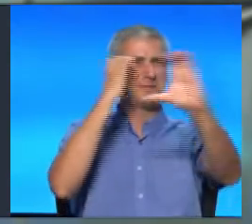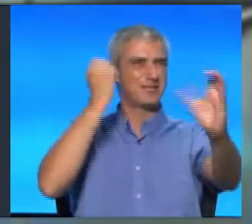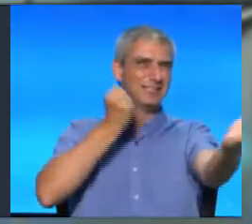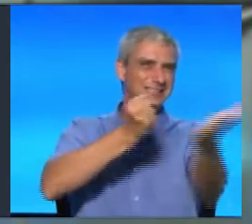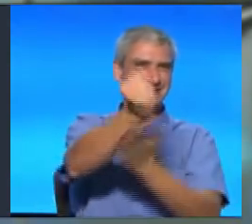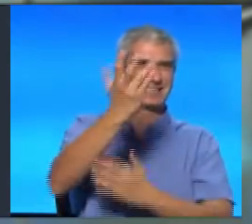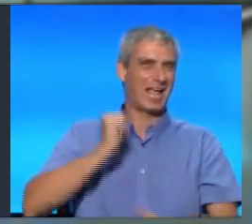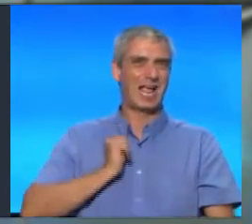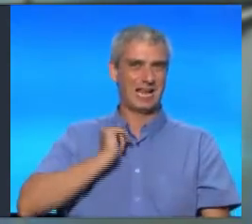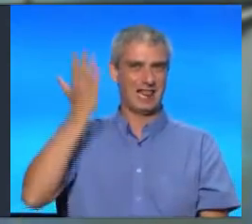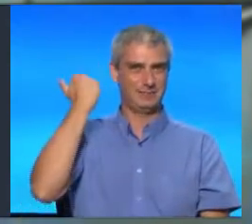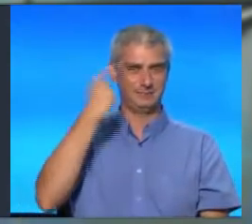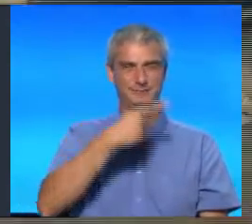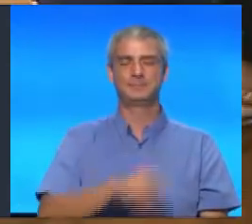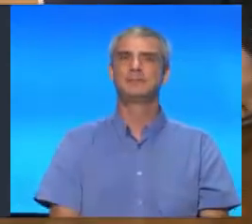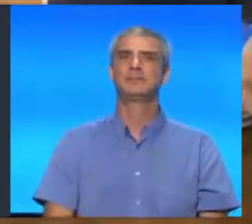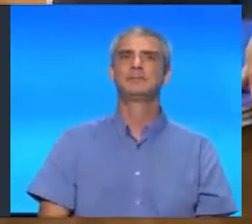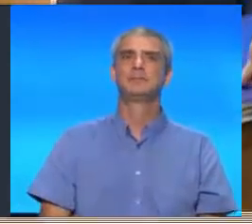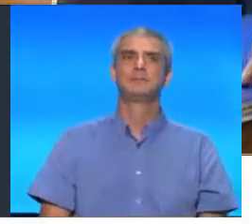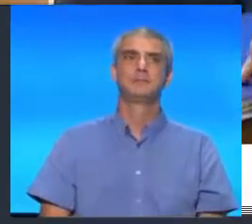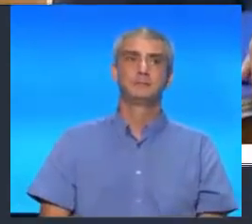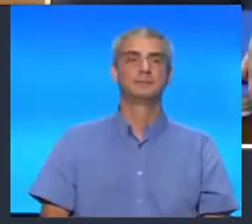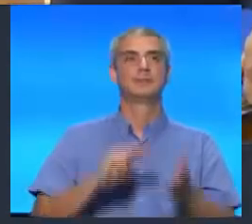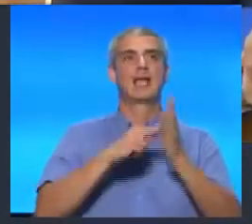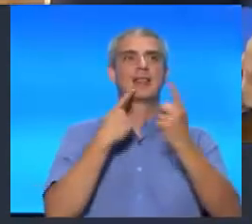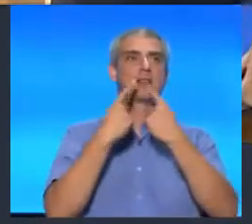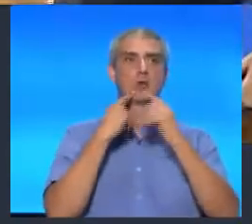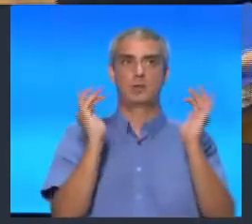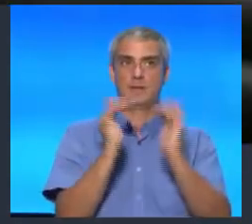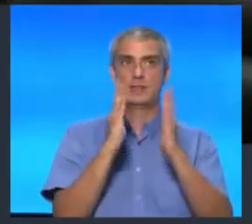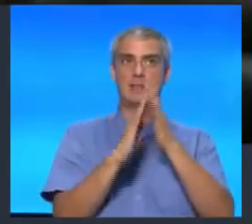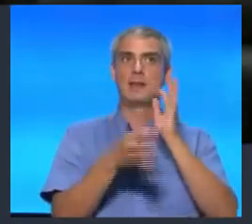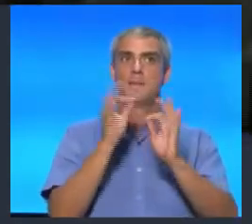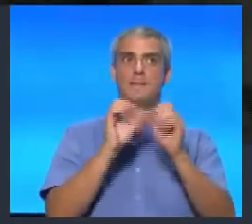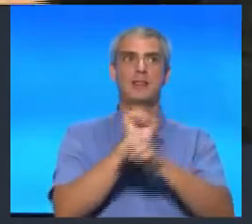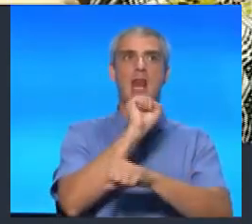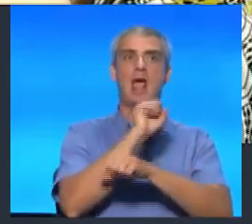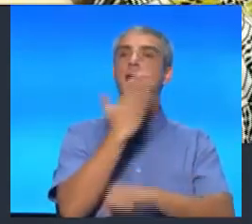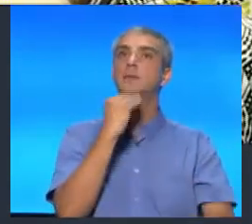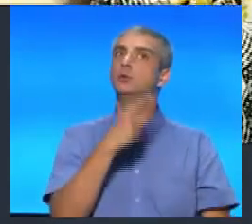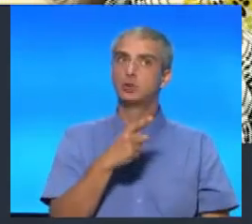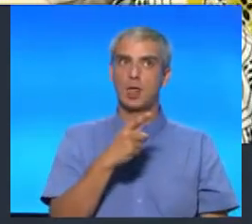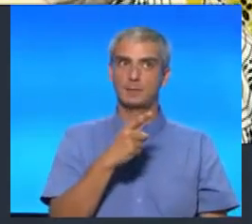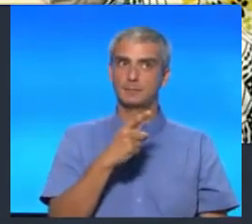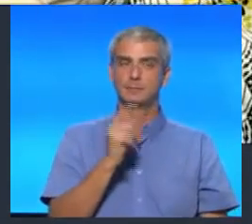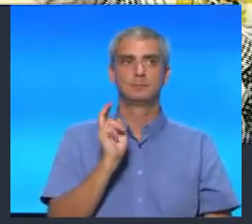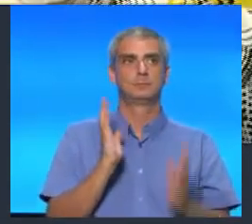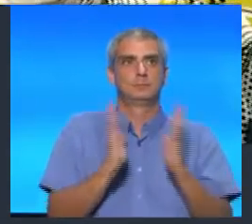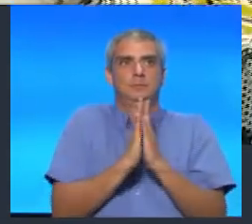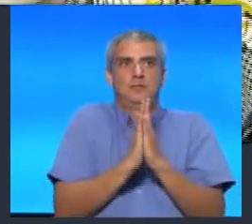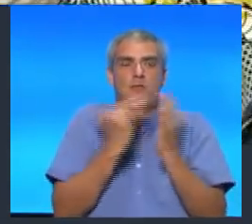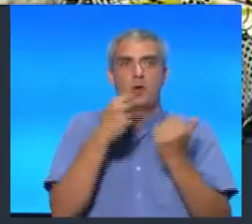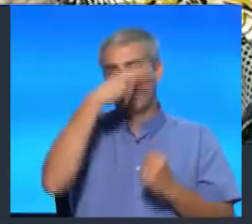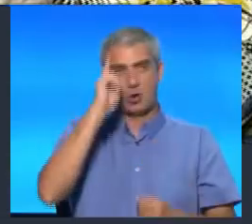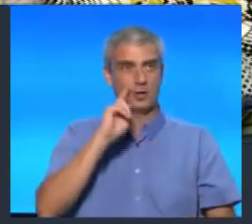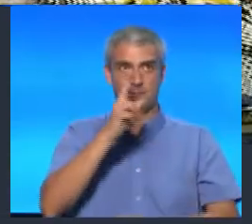כתבתנו, ליוותה אותם לדיון. בחדר הדיונים הקטן בבית הדין לעררים בירושלים... הצטופפו היום הוריה